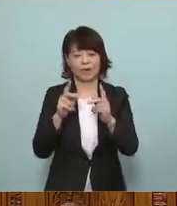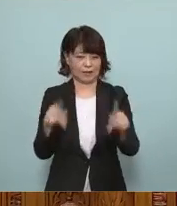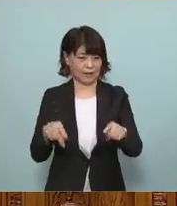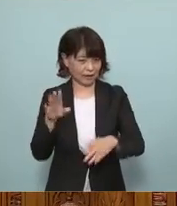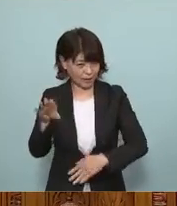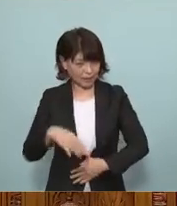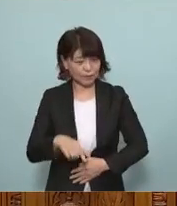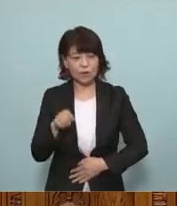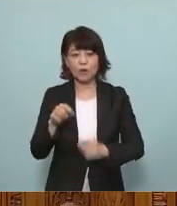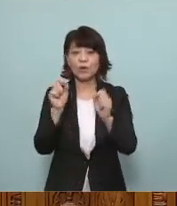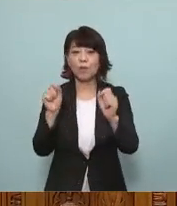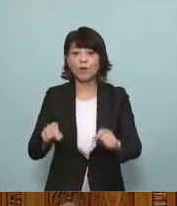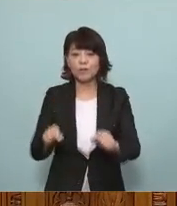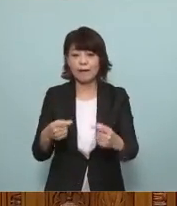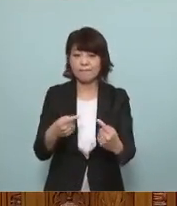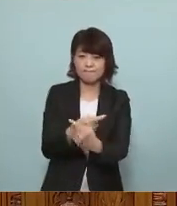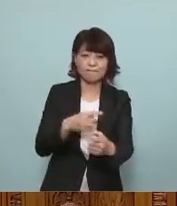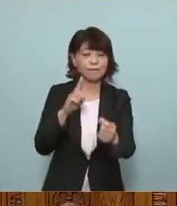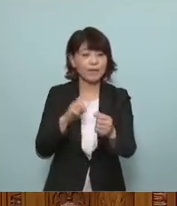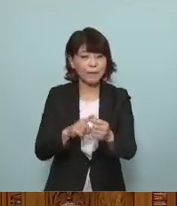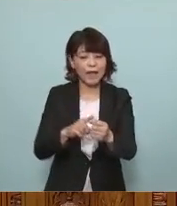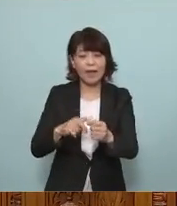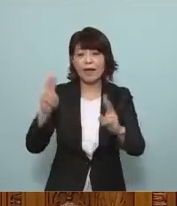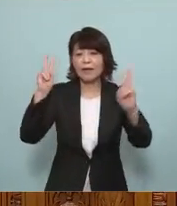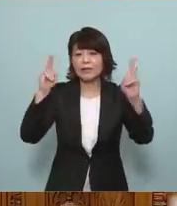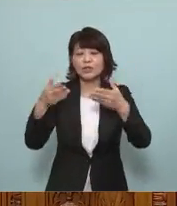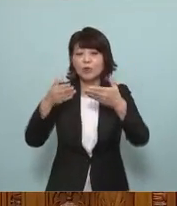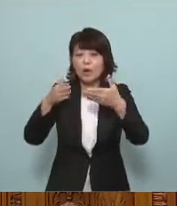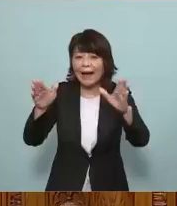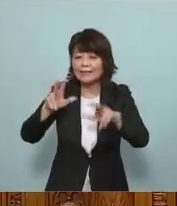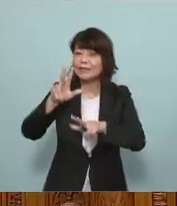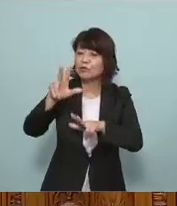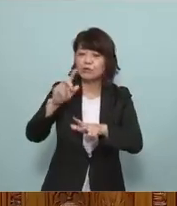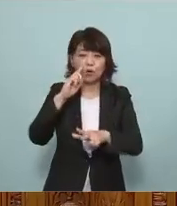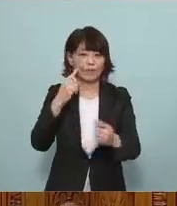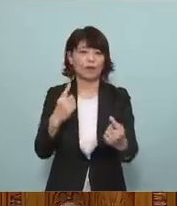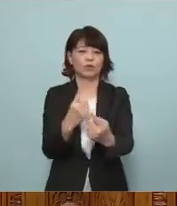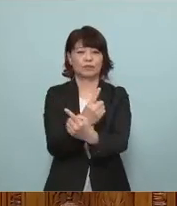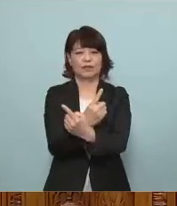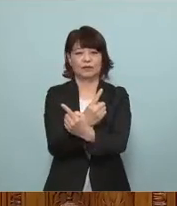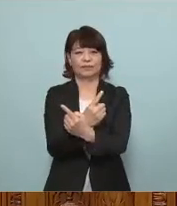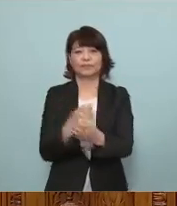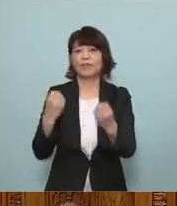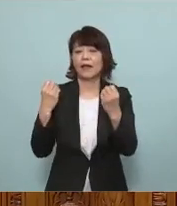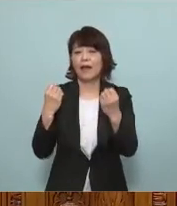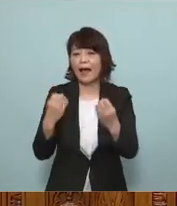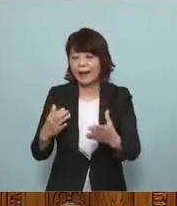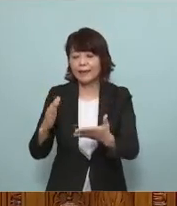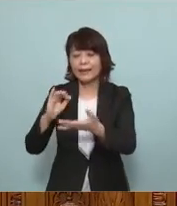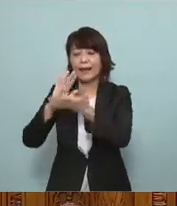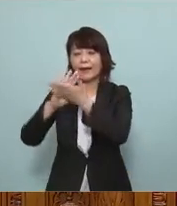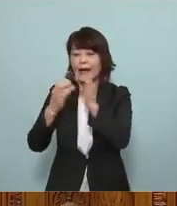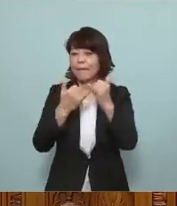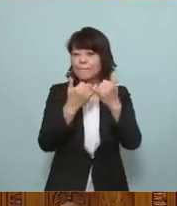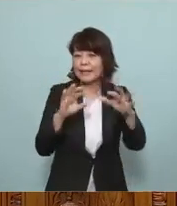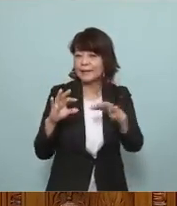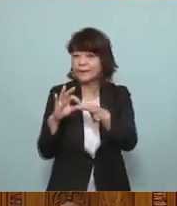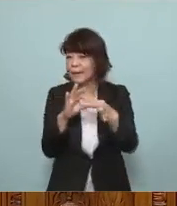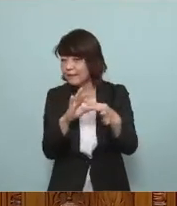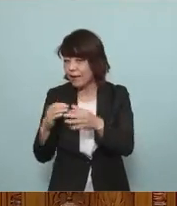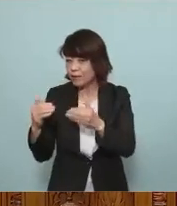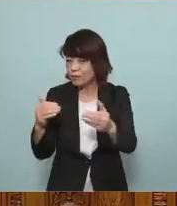是正に向け、企業の開示ルールを見直します。新たな官民連携を進めるにあたっ